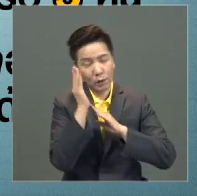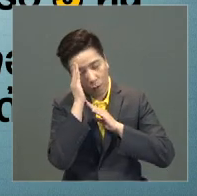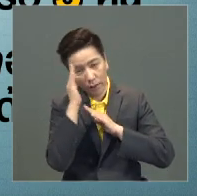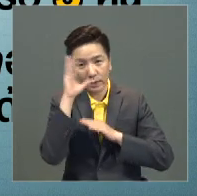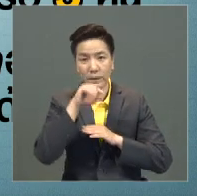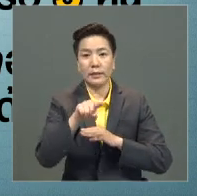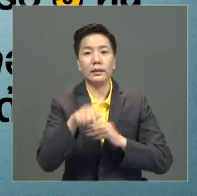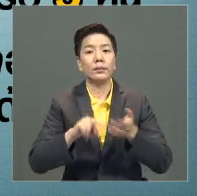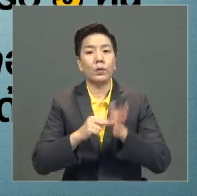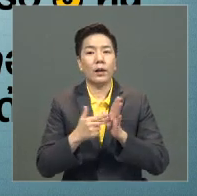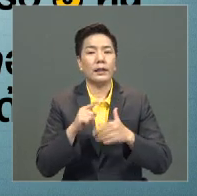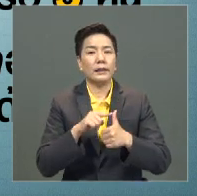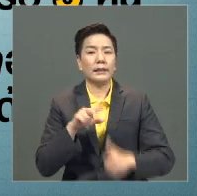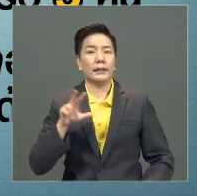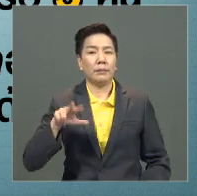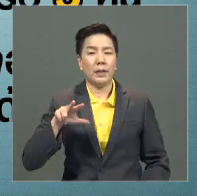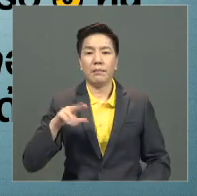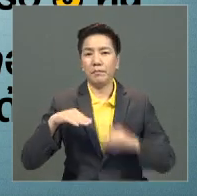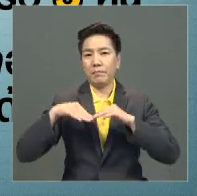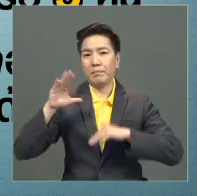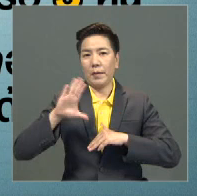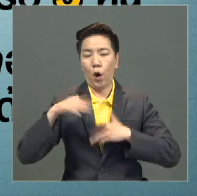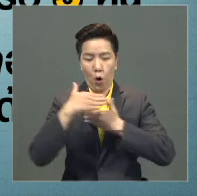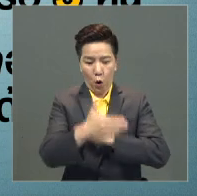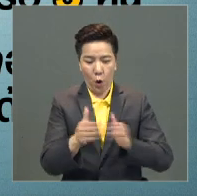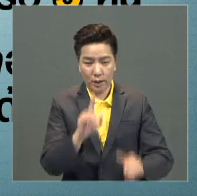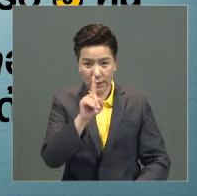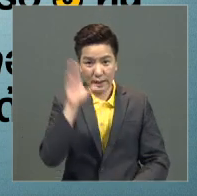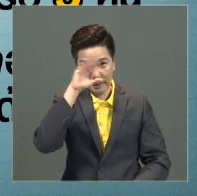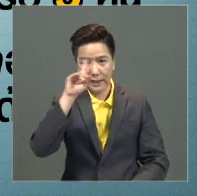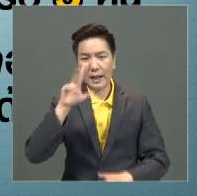เปอร์เซ็นต์นะครับต่อห้องต่อคืนแต่ว่าส่วนที่รัฐอุดหนุนเนี่ย40%จะต้องไม่เกิน 3,000บาทต่อห้องต่อคืนนะครับหนึ่งคนที่ได้สิทธิ์เนี่ยจาก